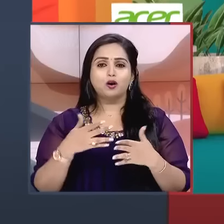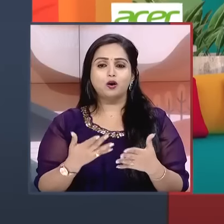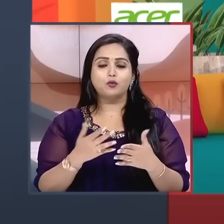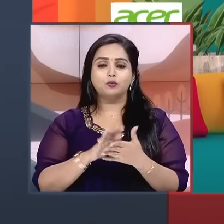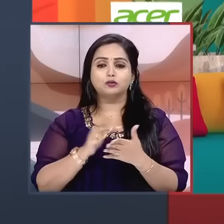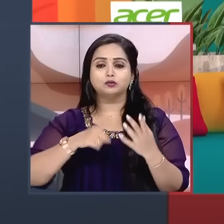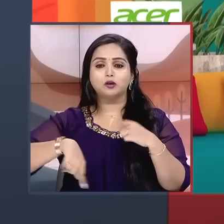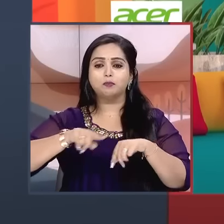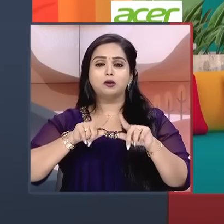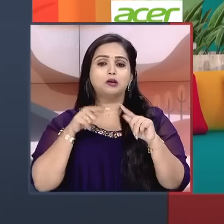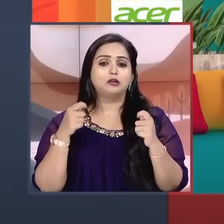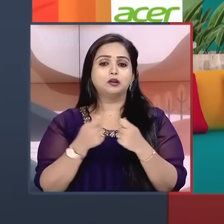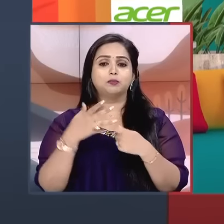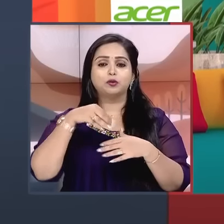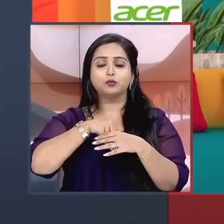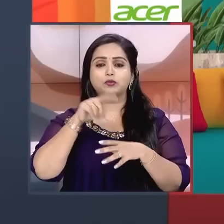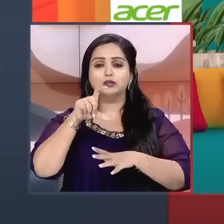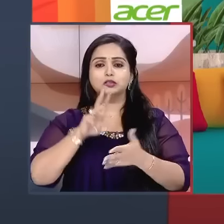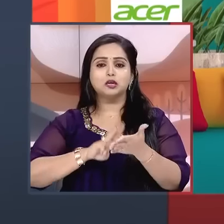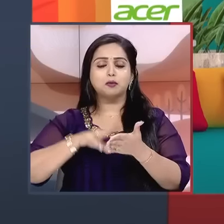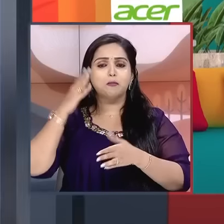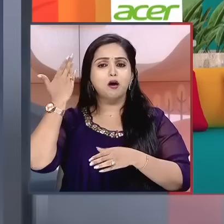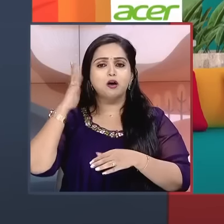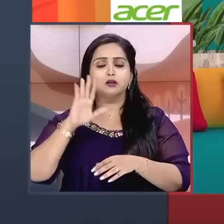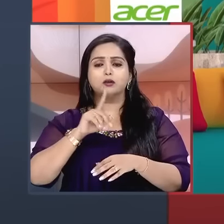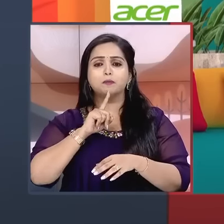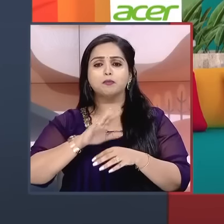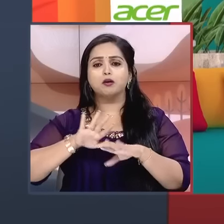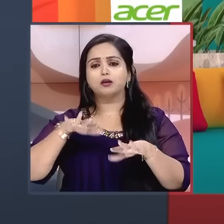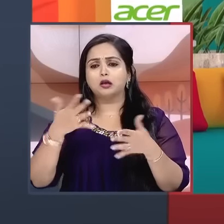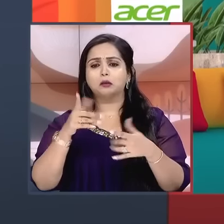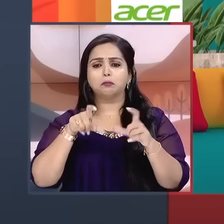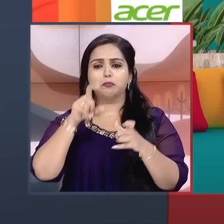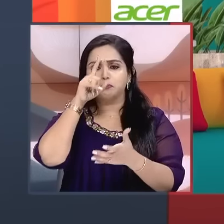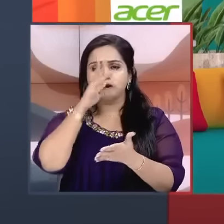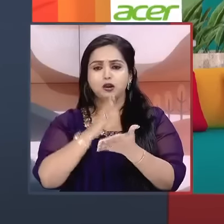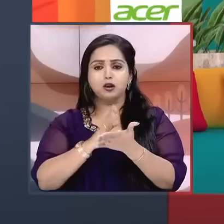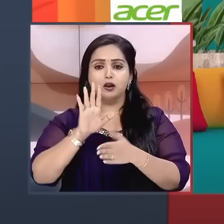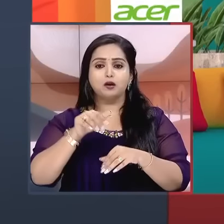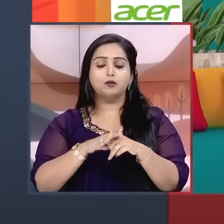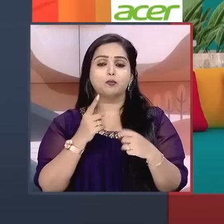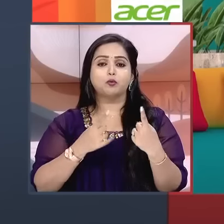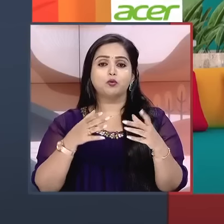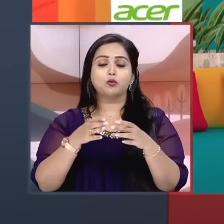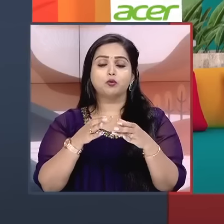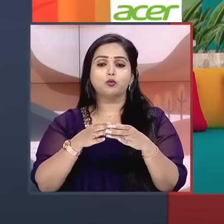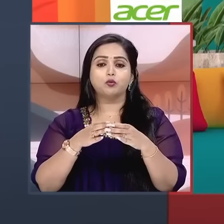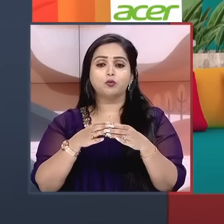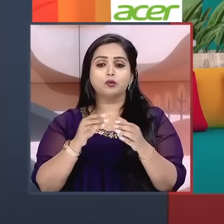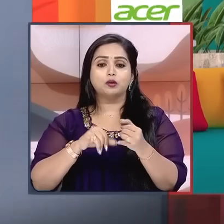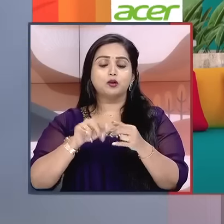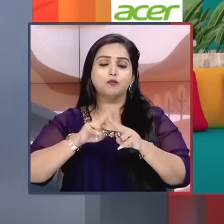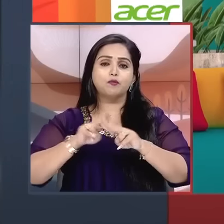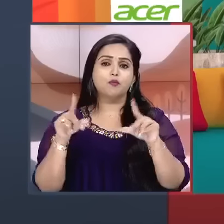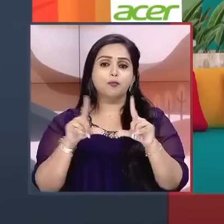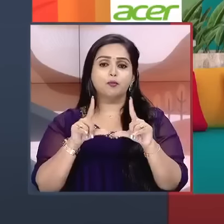ജോസഫ് നമ്മുടെ സേനയിൽ വരുന്നത്? മുഖ്യമന്ത്രി ഇത് അറിഞ്ഞില്ല എന്ന് പറഞ്ഞാൽ ആരെങ്കിലും വിശ്വസിക്കുമോ? കാരണം നോക്കൂ, പൊളിറ്റിക്കൽ സെക്രട്ടറിക്ക് മുന്നിൽ തന്റെ തെളിവുകളെല്ലാം